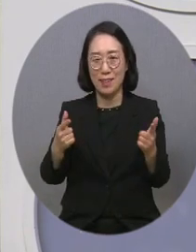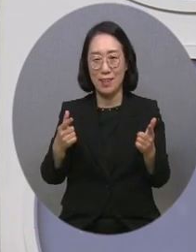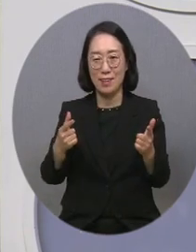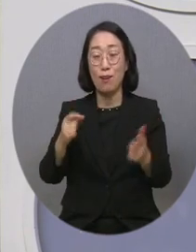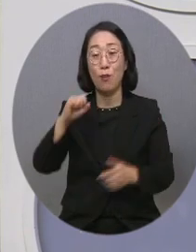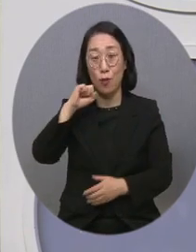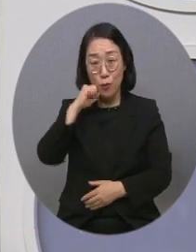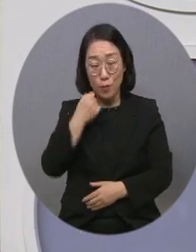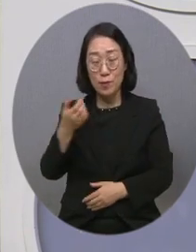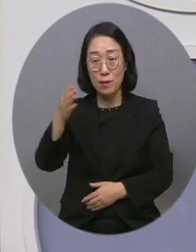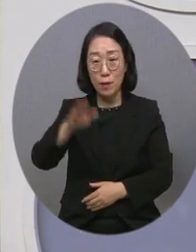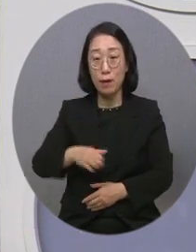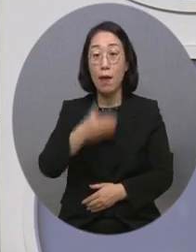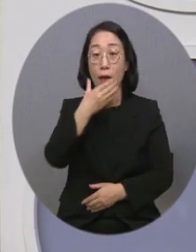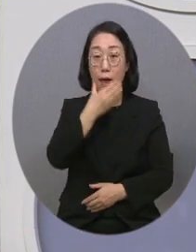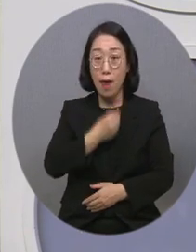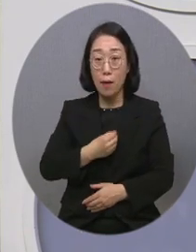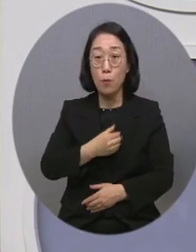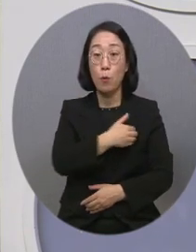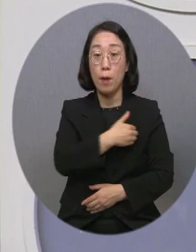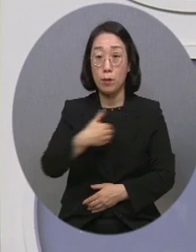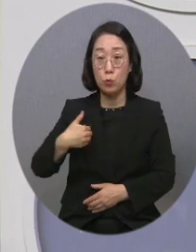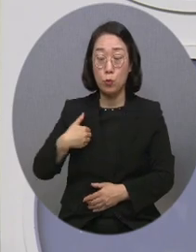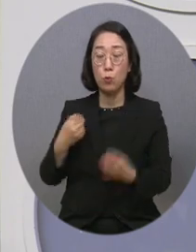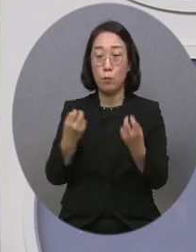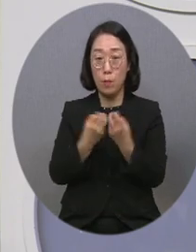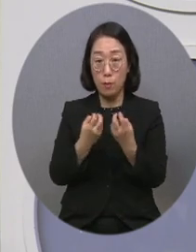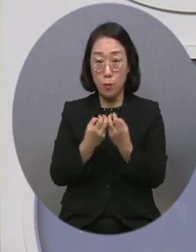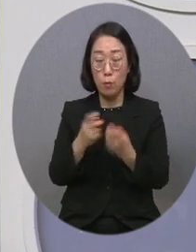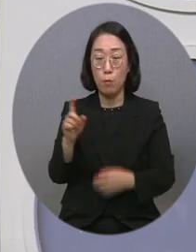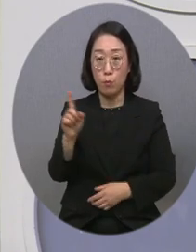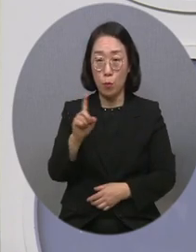것이냐, 자기 행복감을 느낄 수 있을 것이냐 했는데